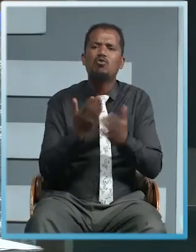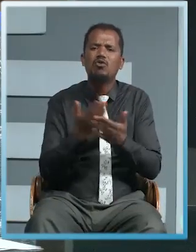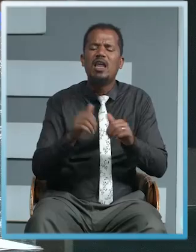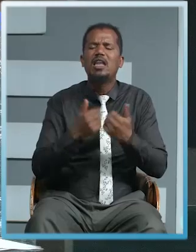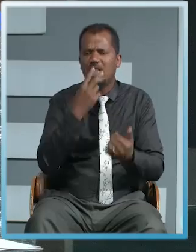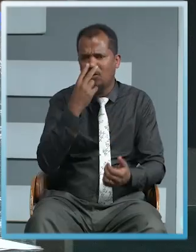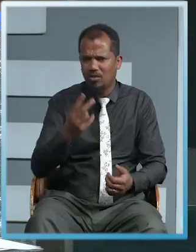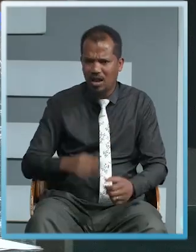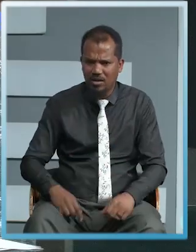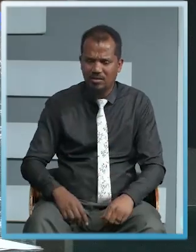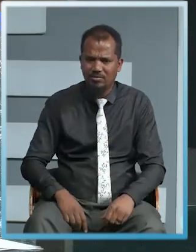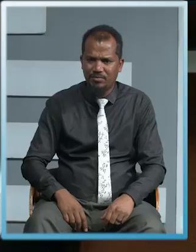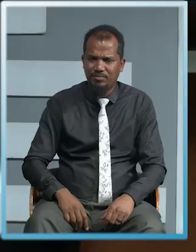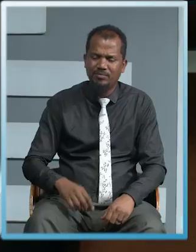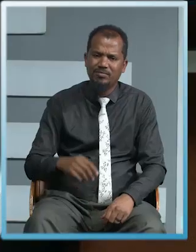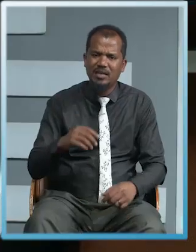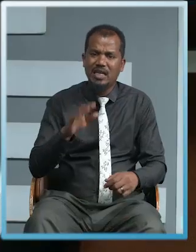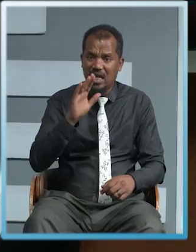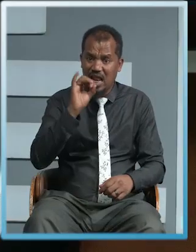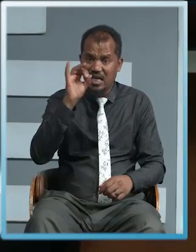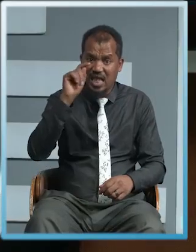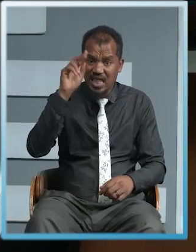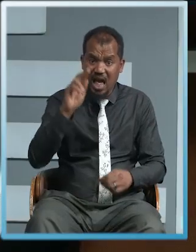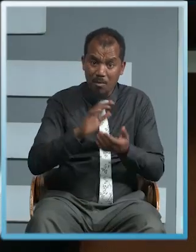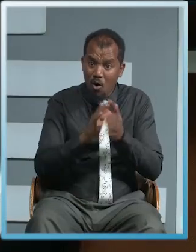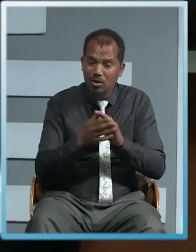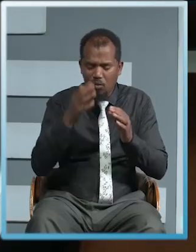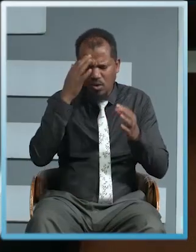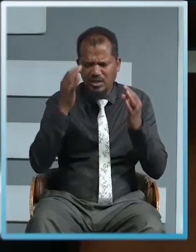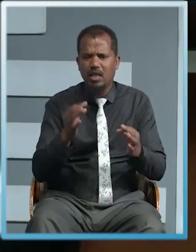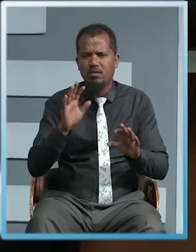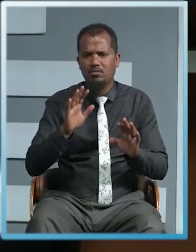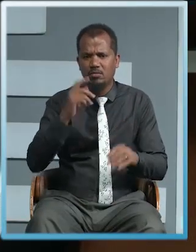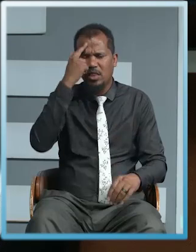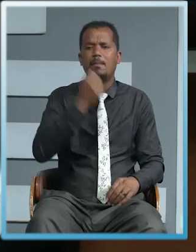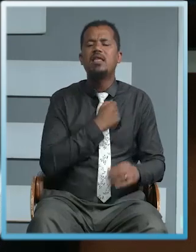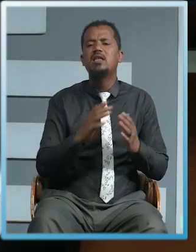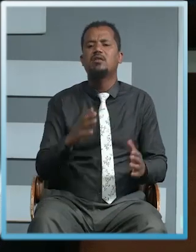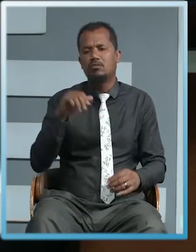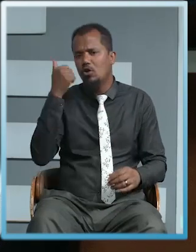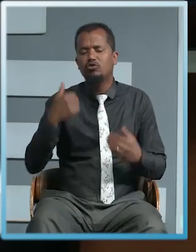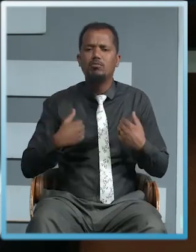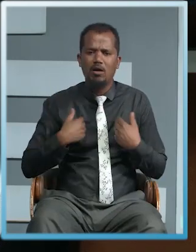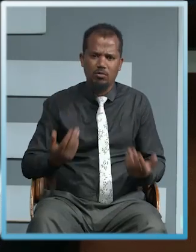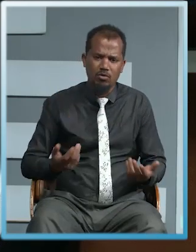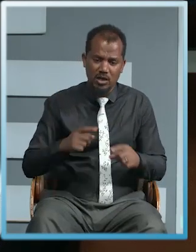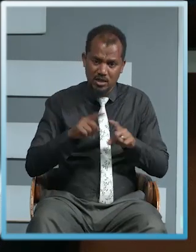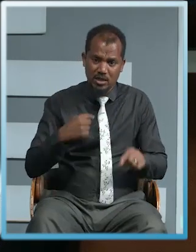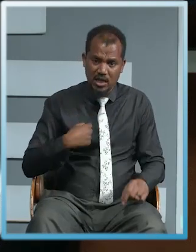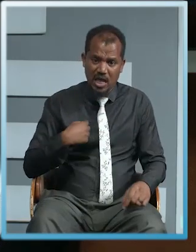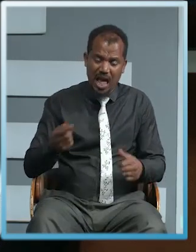ይመለከቱታል ገለልተኝነት ወሳኝ ነገር ነው ገለልተኝነትና ተአማኝነት ሌሎችም አሉ አለና ምን መንዘና ግን